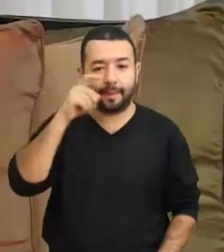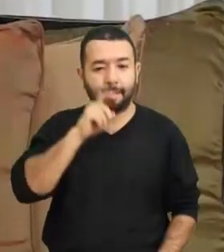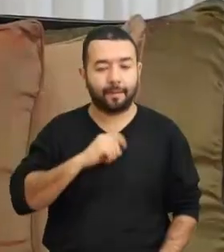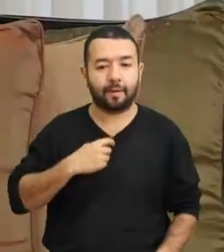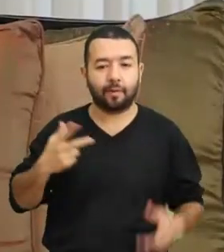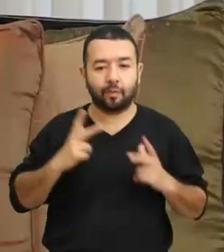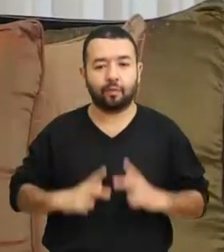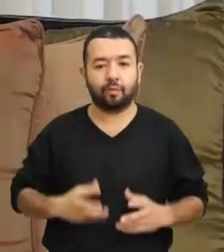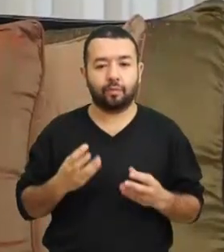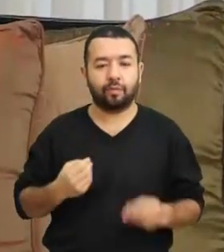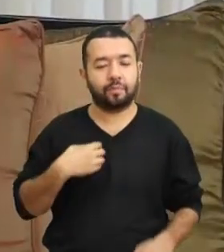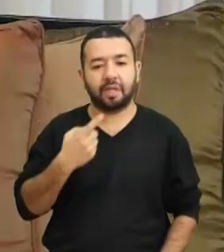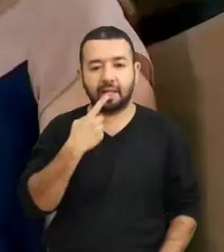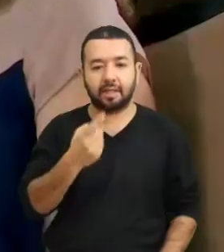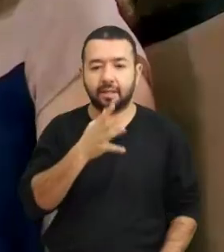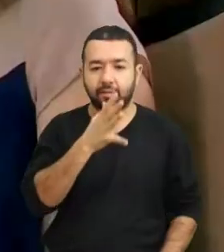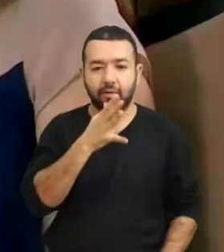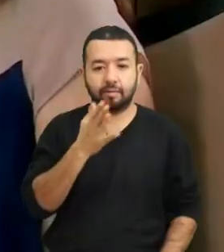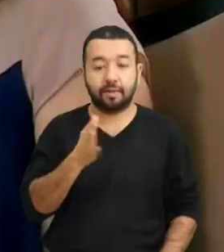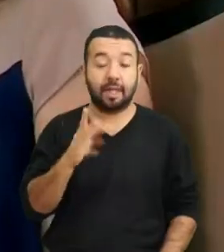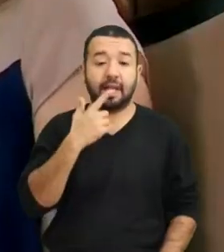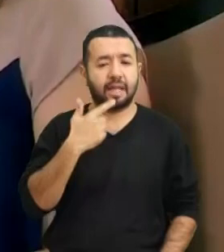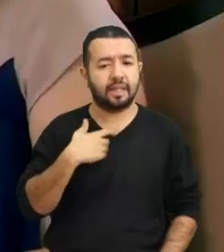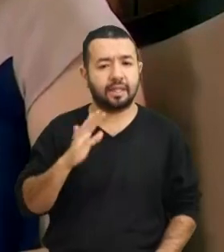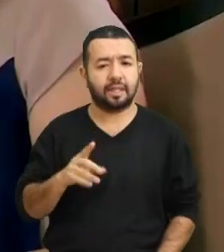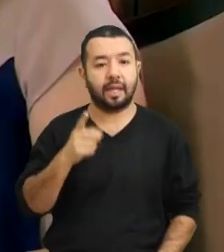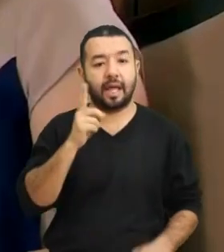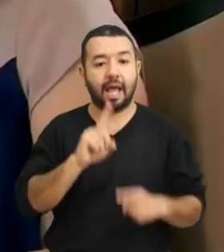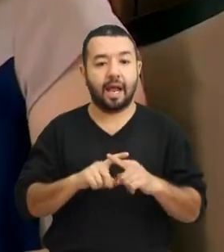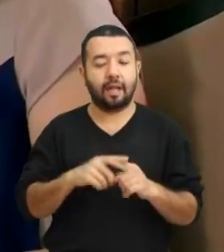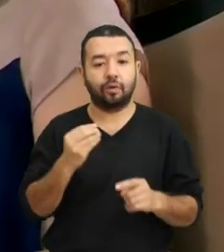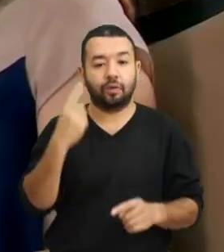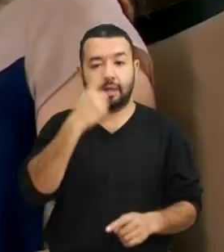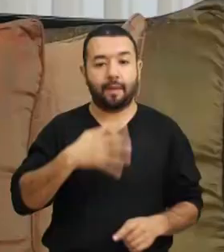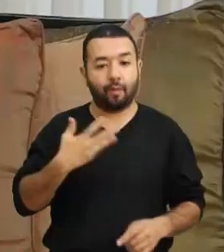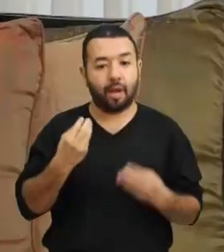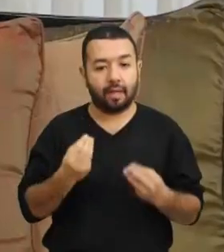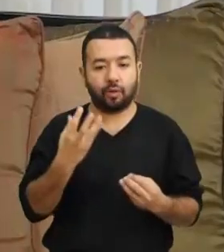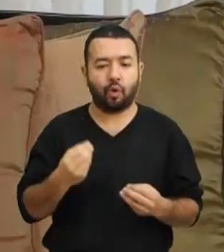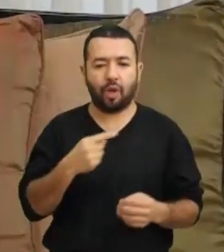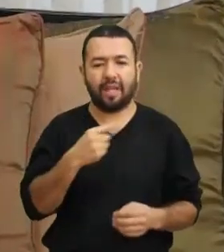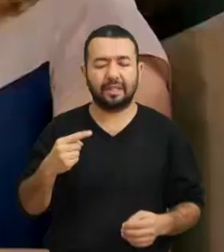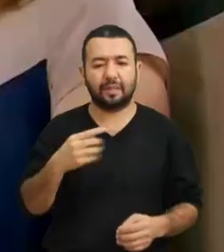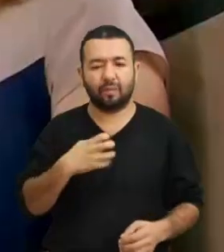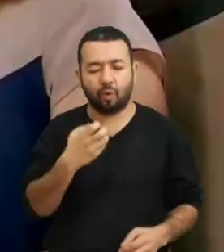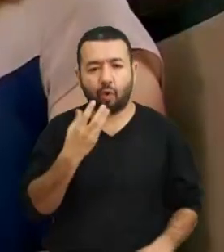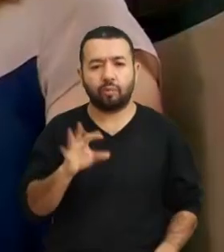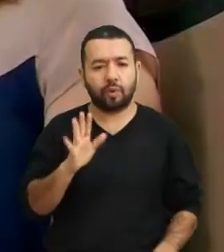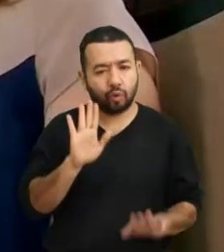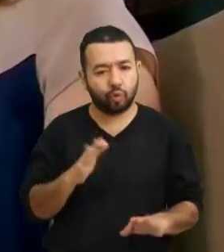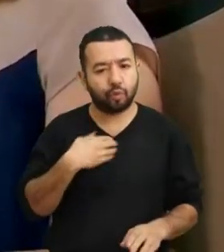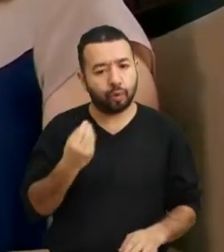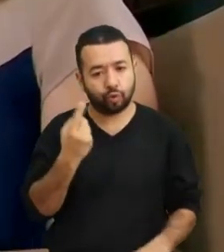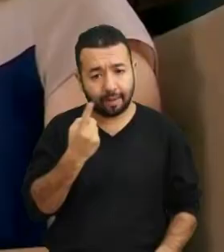ya. Bana bak, sana ne diyeceğim biliyor musun bak? Ne dersen de pozitif ol, negatif olup çağırma, rica ediyorum. Kız dur, pozitif